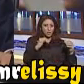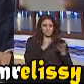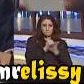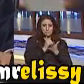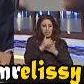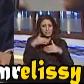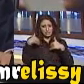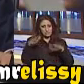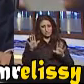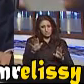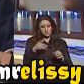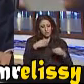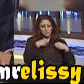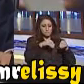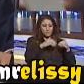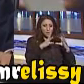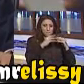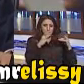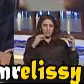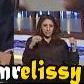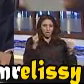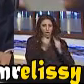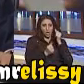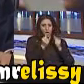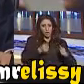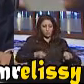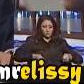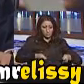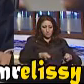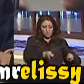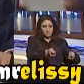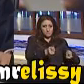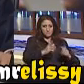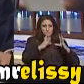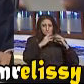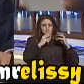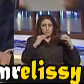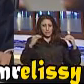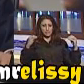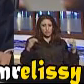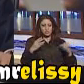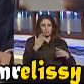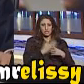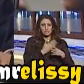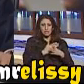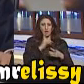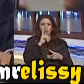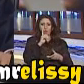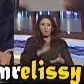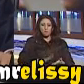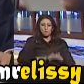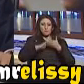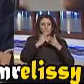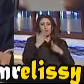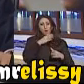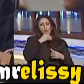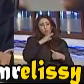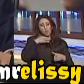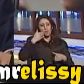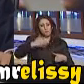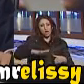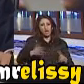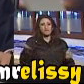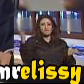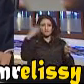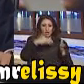التعليم بيمشي بعربية بطاطا عشان خاطر يقدر يكفل أمه بعد ما والده توفى. كان مصيره